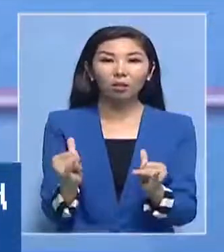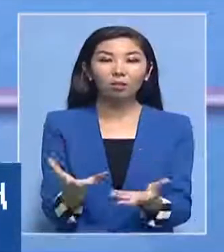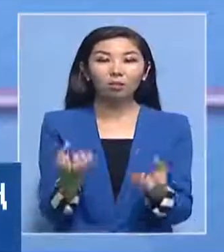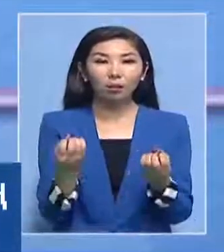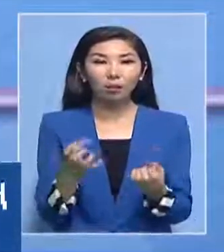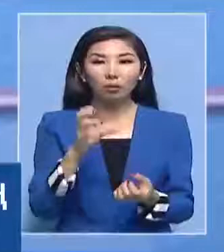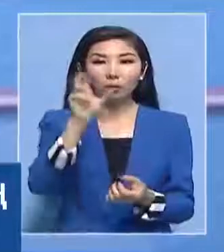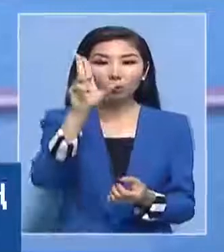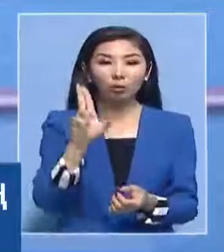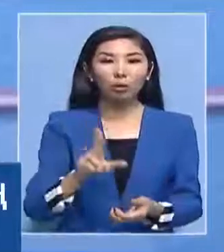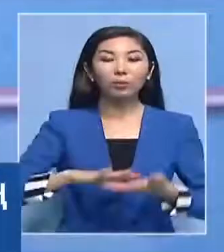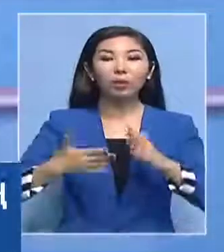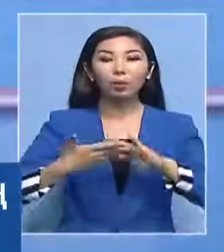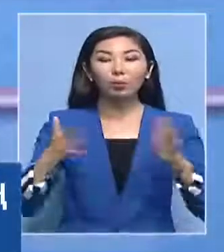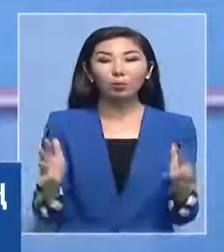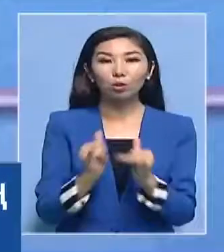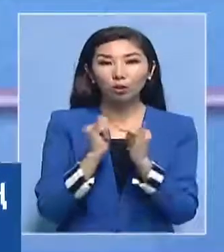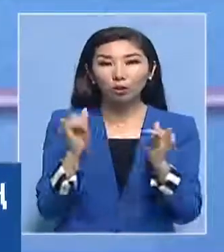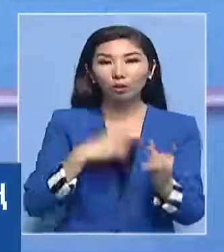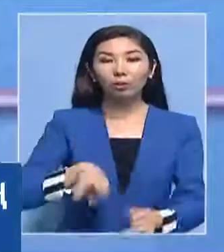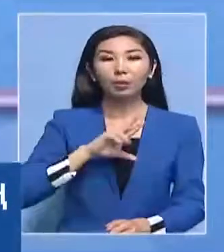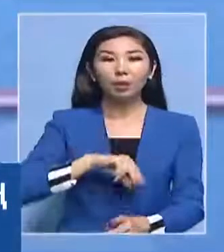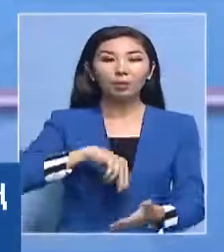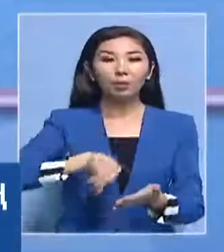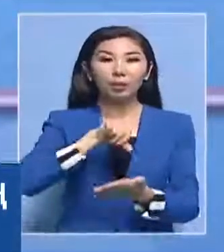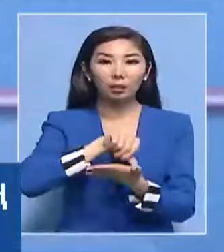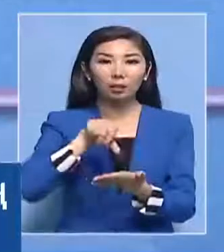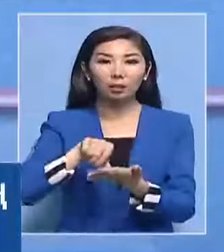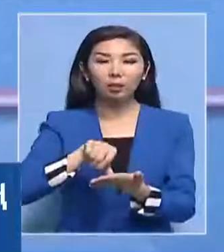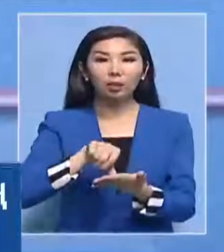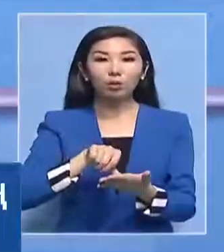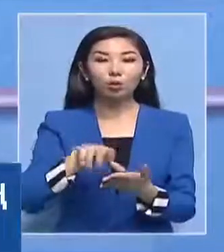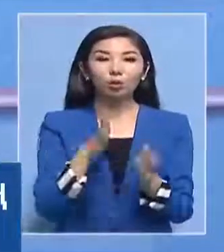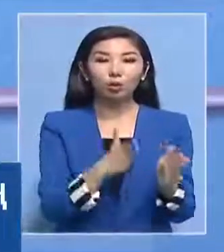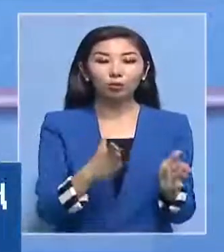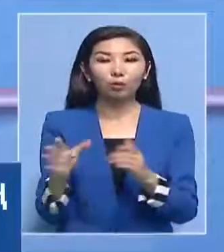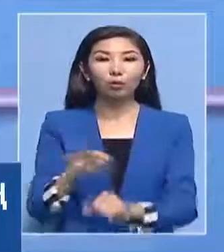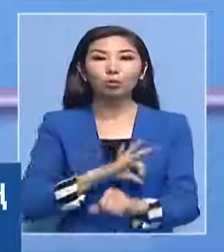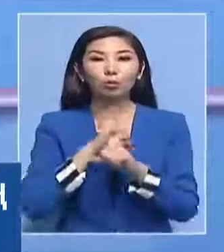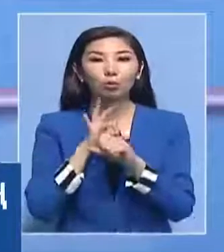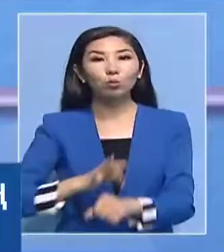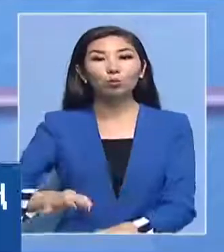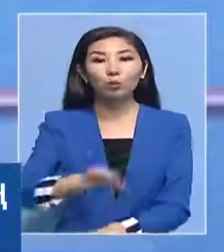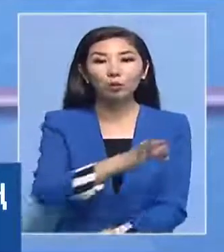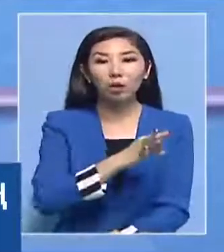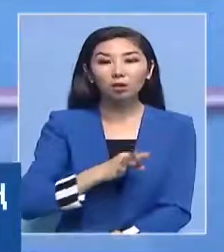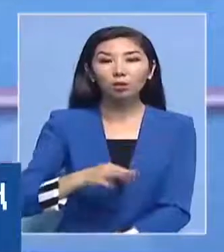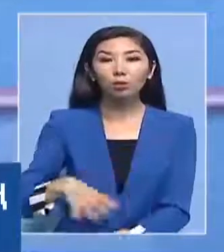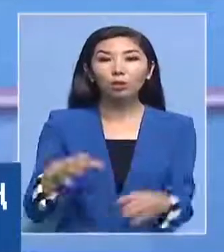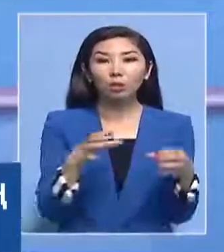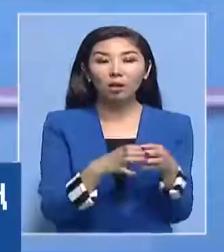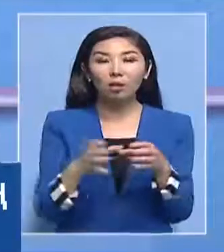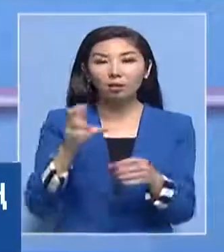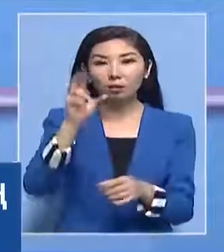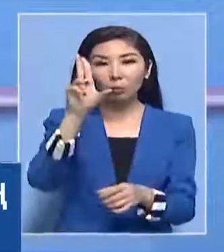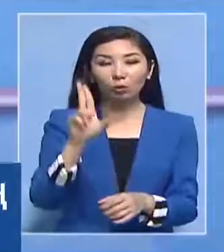қатар әлеуметтік әріптестікті дамыту және еңбек қатынастары жағдайын жүйелі түрде облыстық кәсіподақ ұйымында құрылған